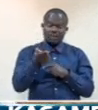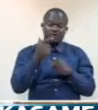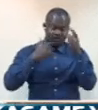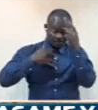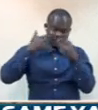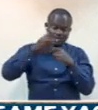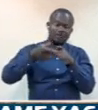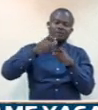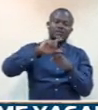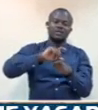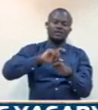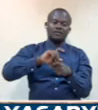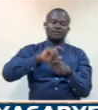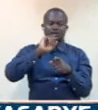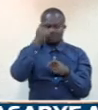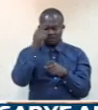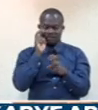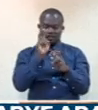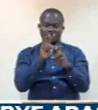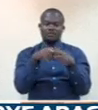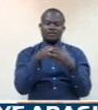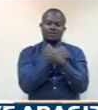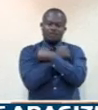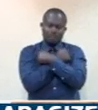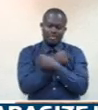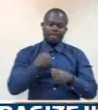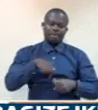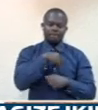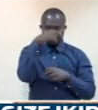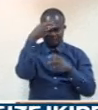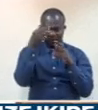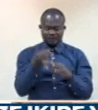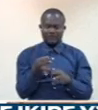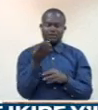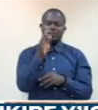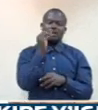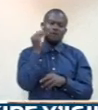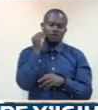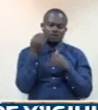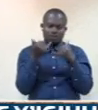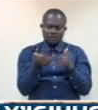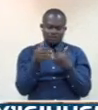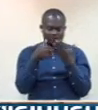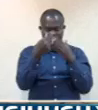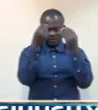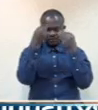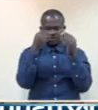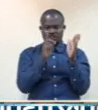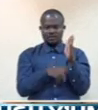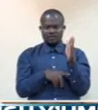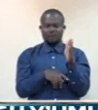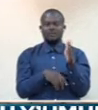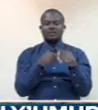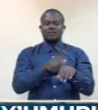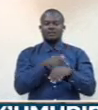yongera abarwayi bagenda baba benshi leta itureberera dukunda yacu ifata ibyemezo by'uko dusubira mu rugo ubu rero isomo mu by'ukuri